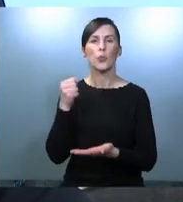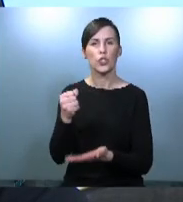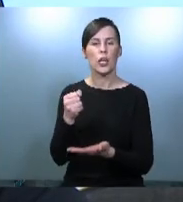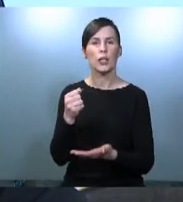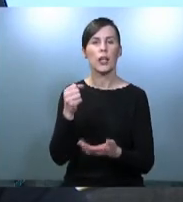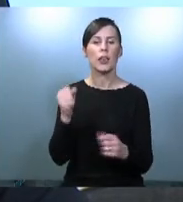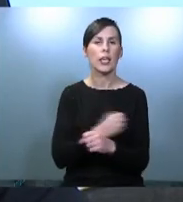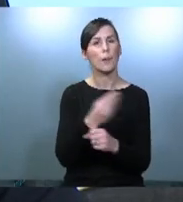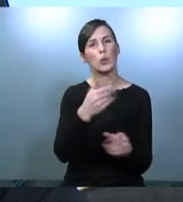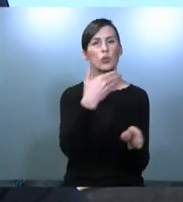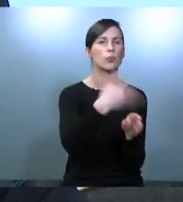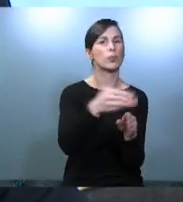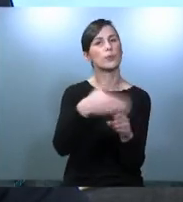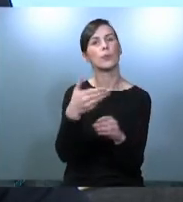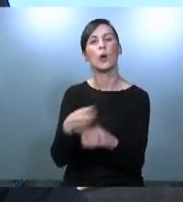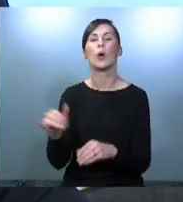numatyti biudžetę